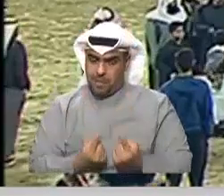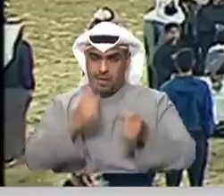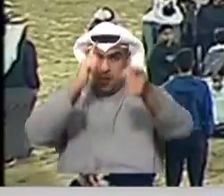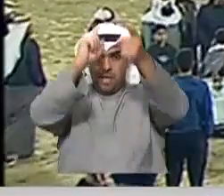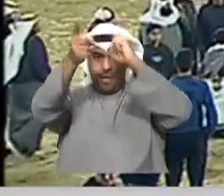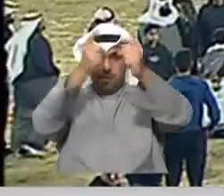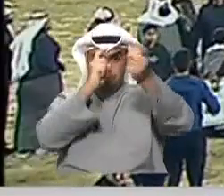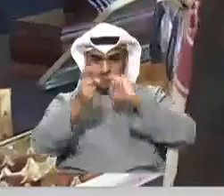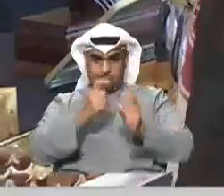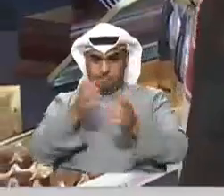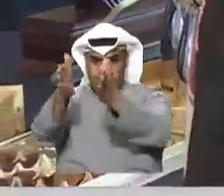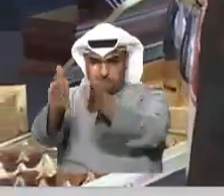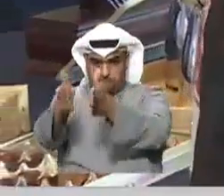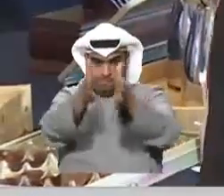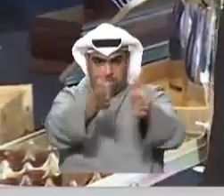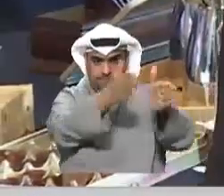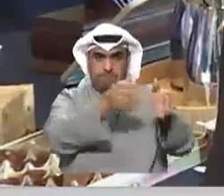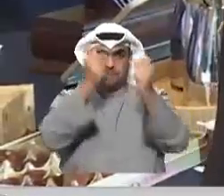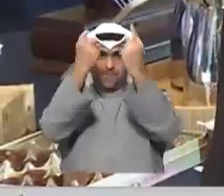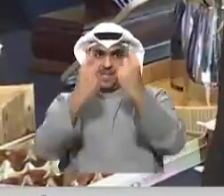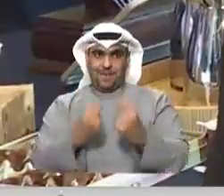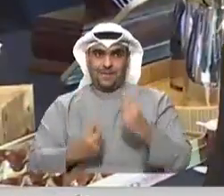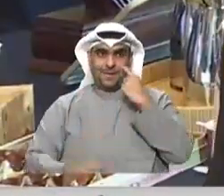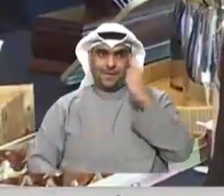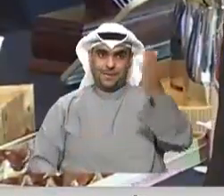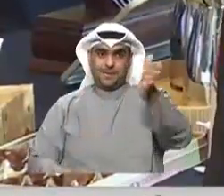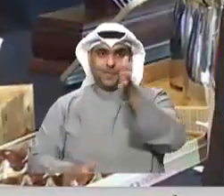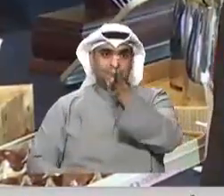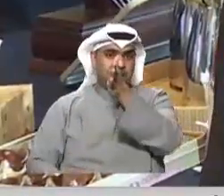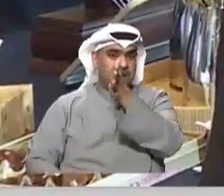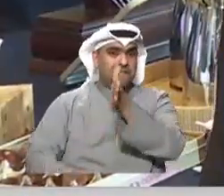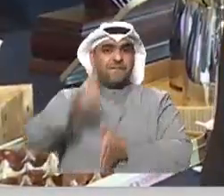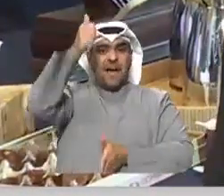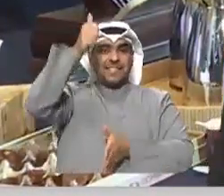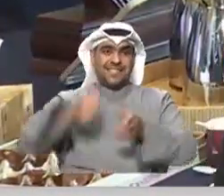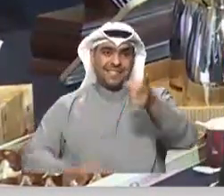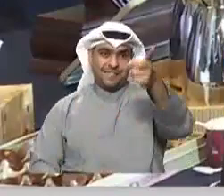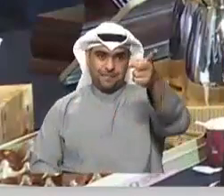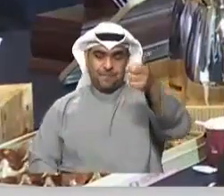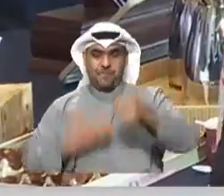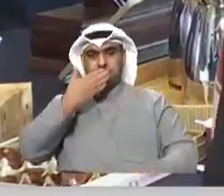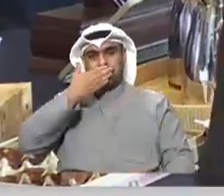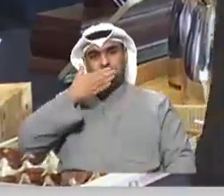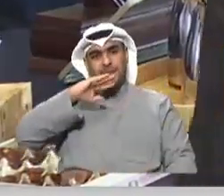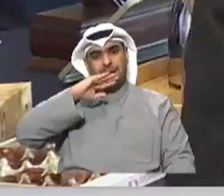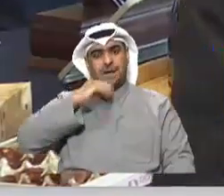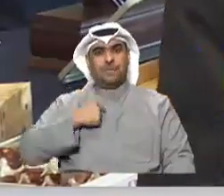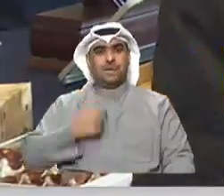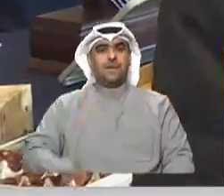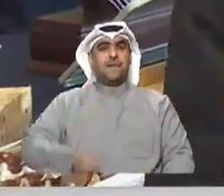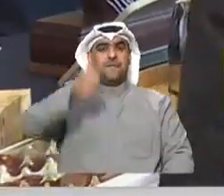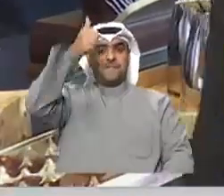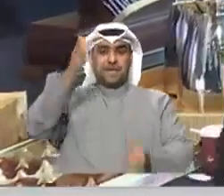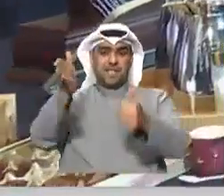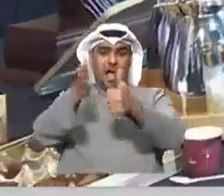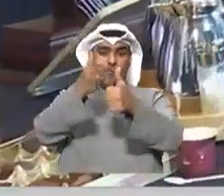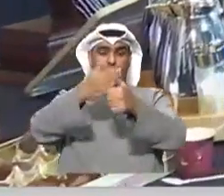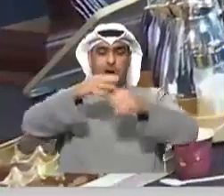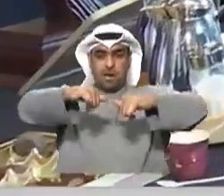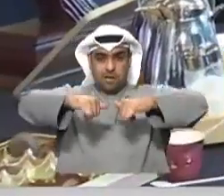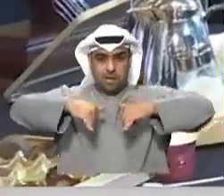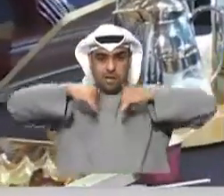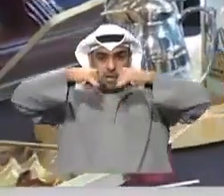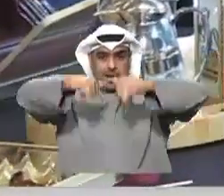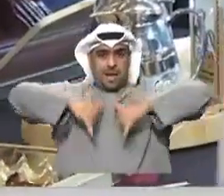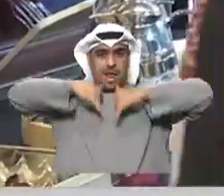المستوى. اللهم لك الحمد والشكر، حققنا المركز الأول وأعلى سكور في البطولة وذهب البطولة في إنتاج